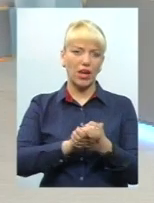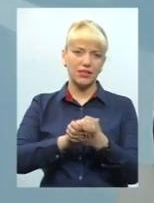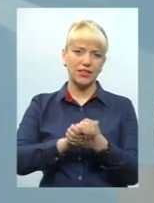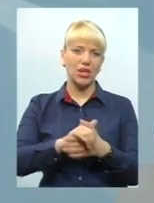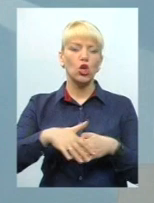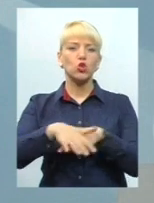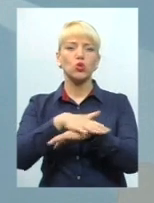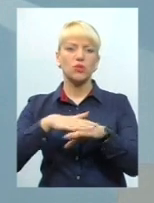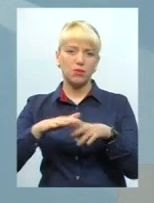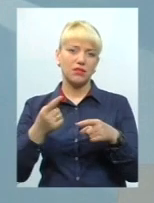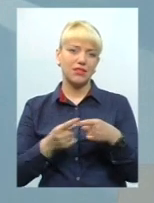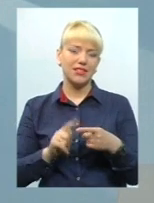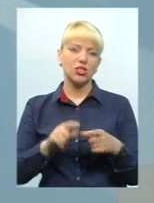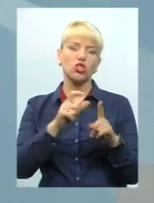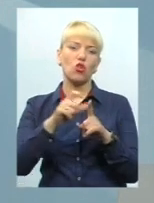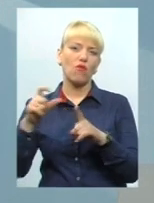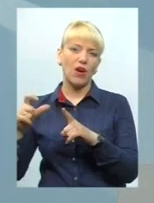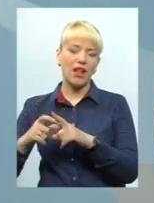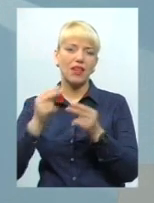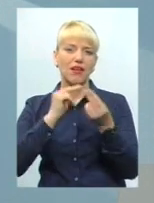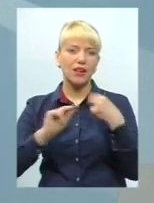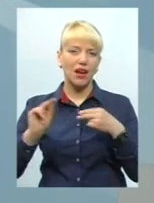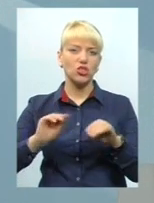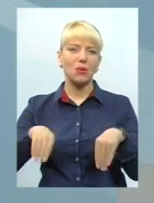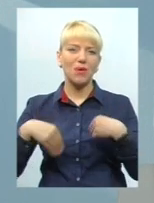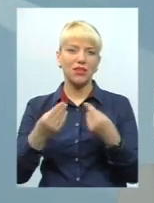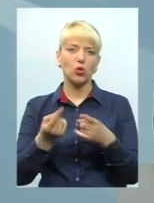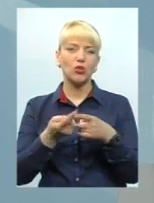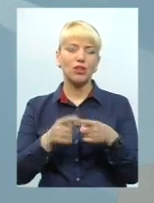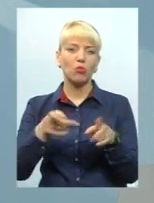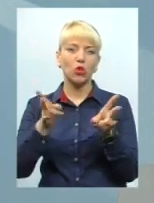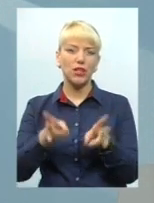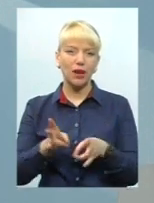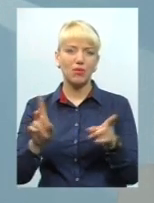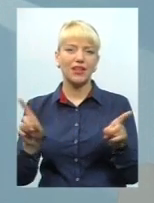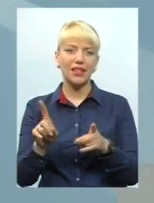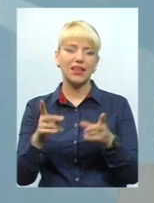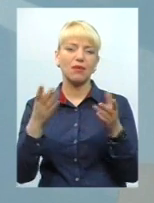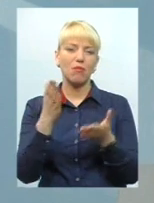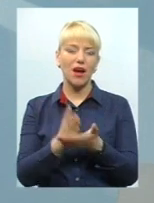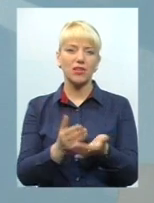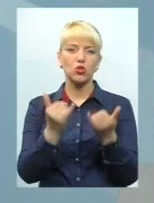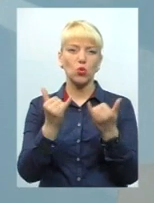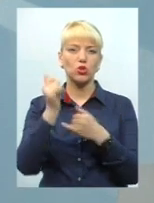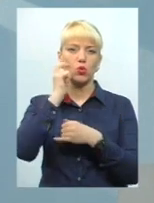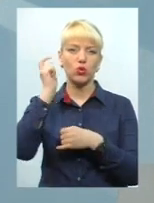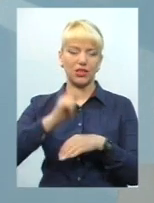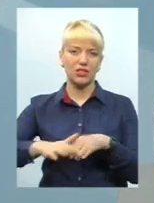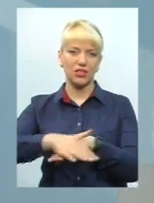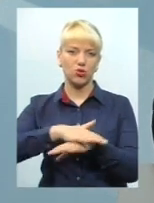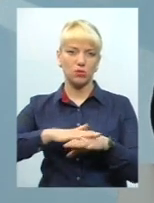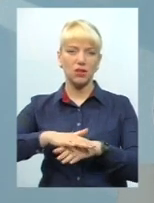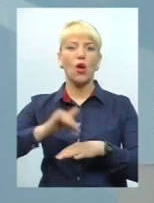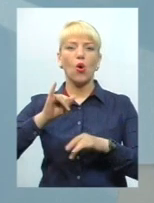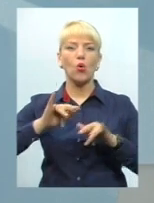здається, ці слова найкраще передають ті потреби, котрі має сьогодні українське суспільство в